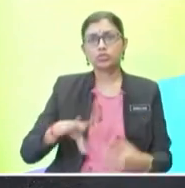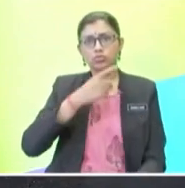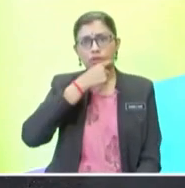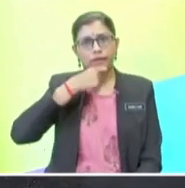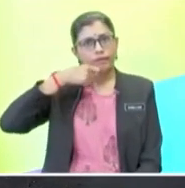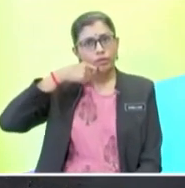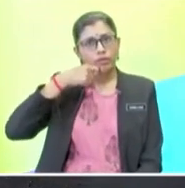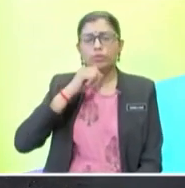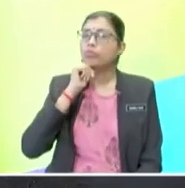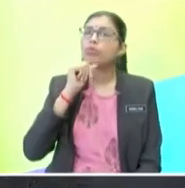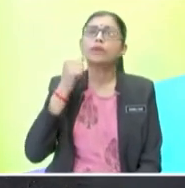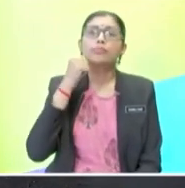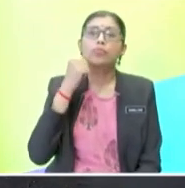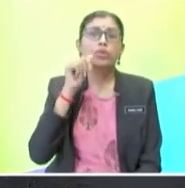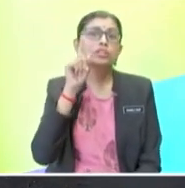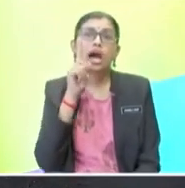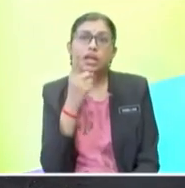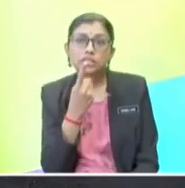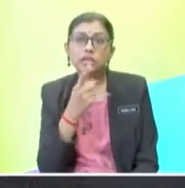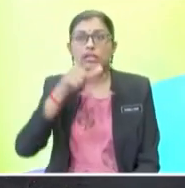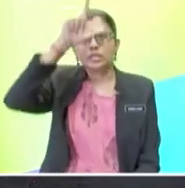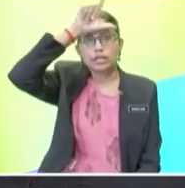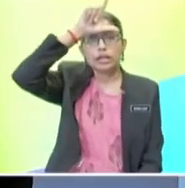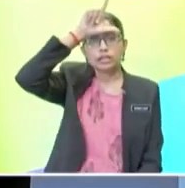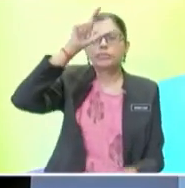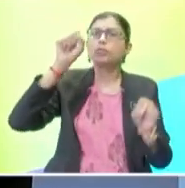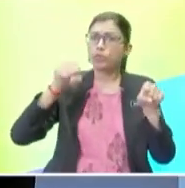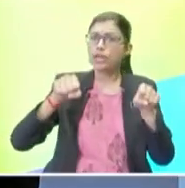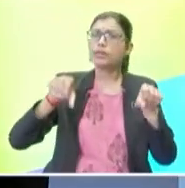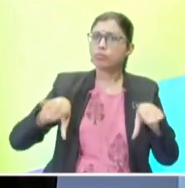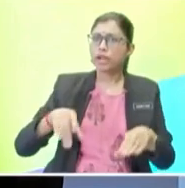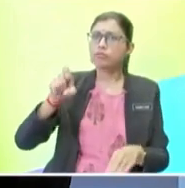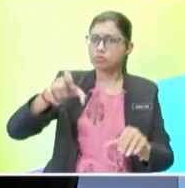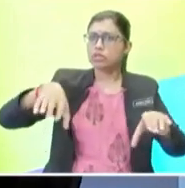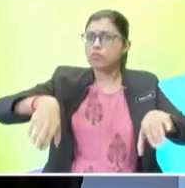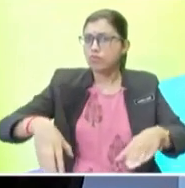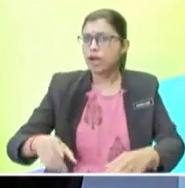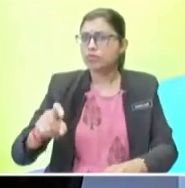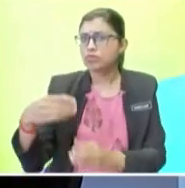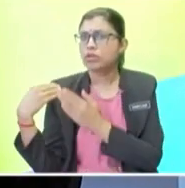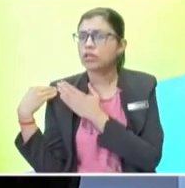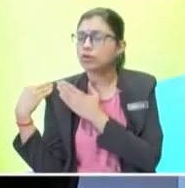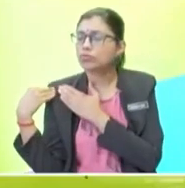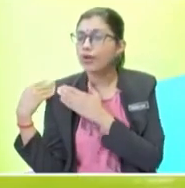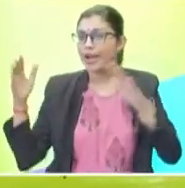boleh dilakukan oleh anak lelaki juga. Sebab apa? Sebab ada rasa tanggung jawab. Terbaik. Tepuk tangan